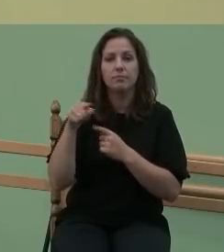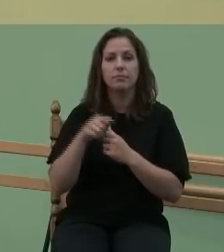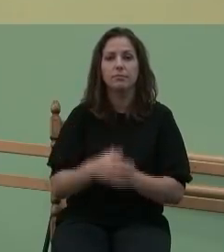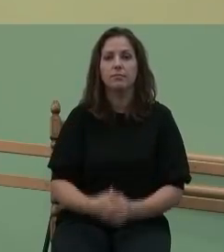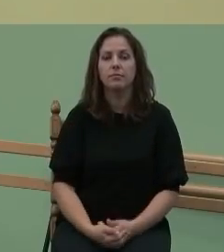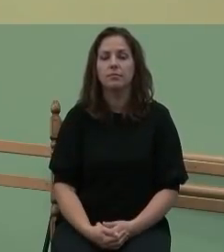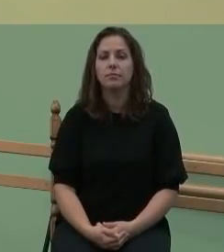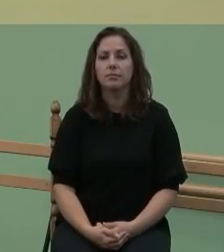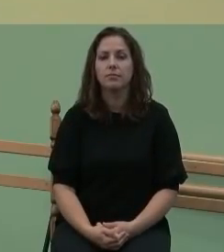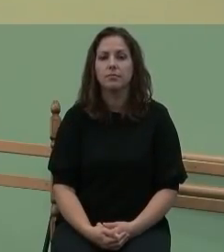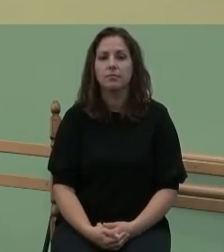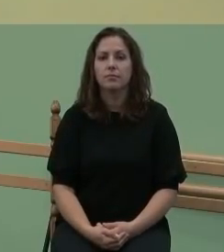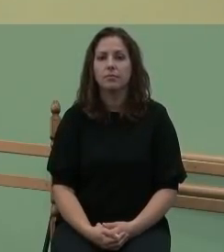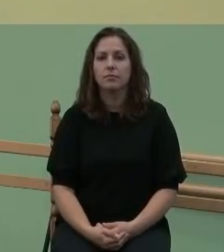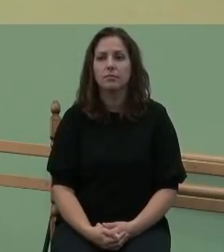dedykuję.